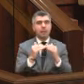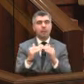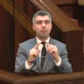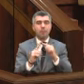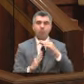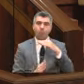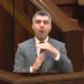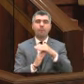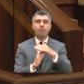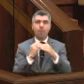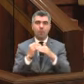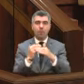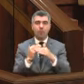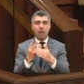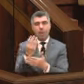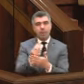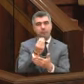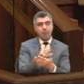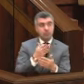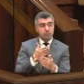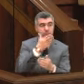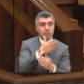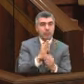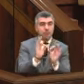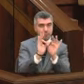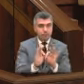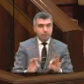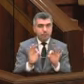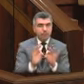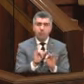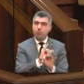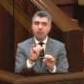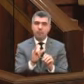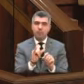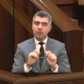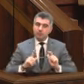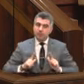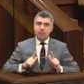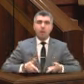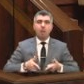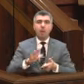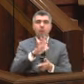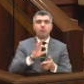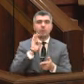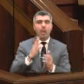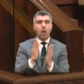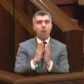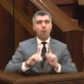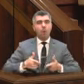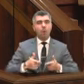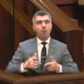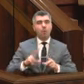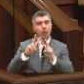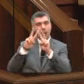باش تضمن الاستمراريه ديال الخدمه وتعبئ الموارد الماليه الكافيه وتبحث